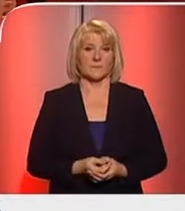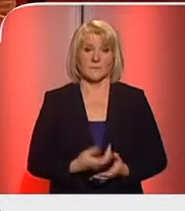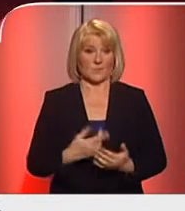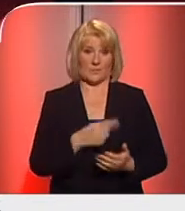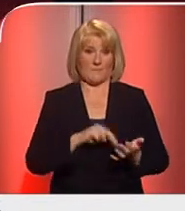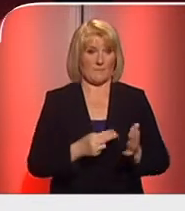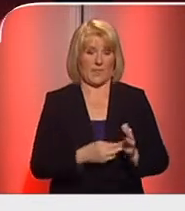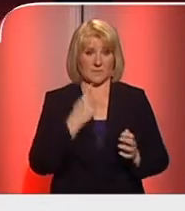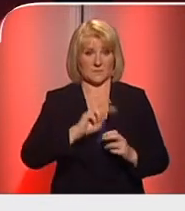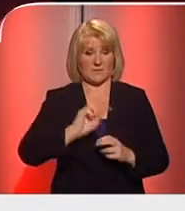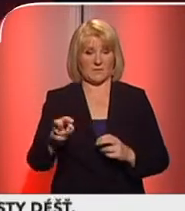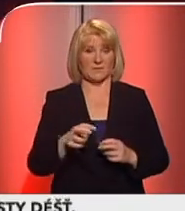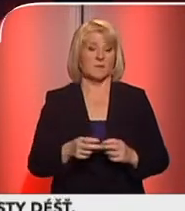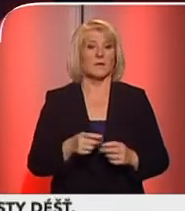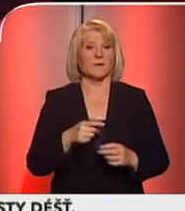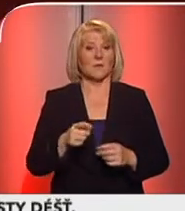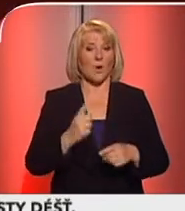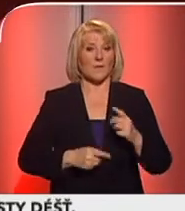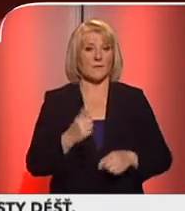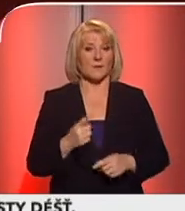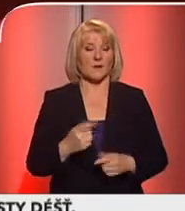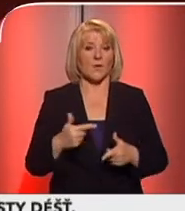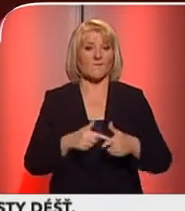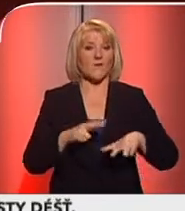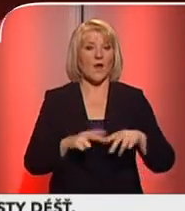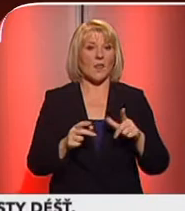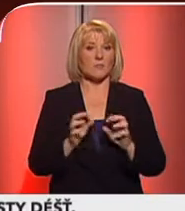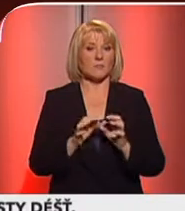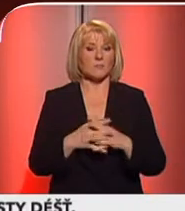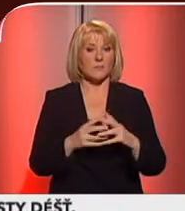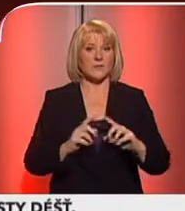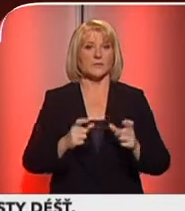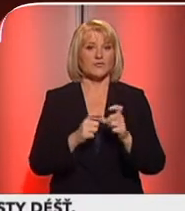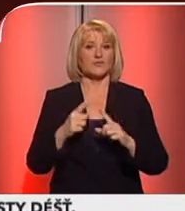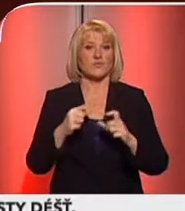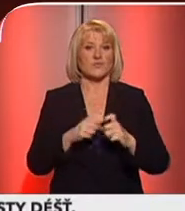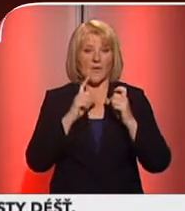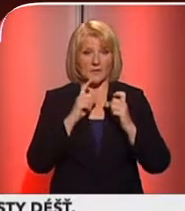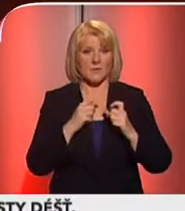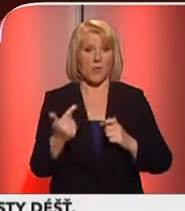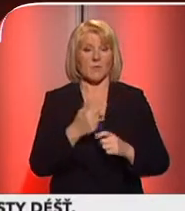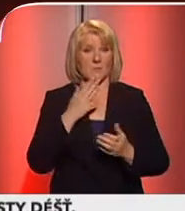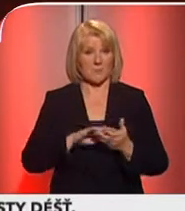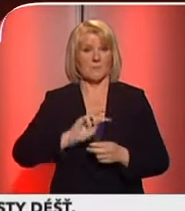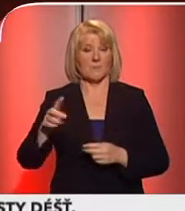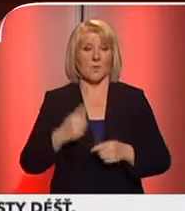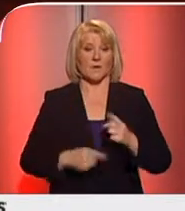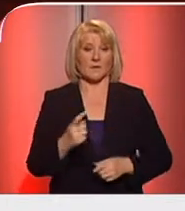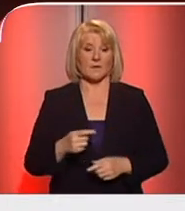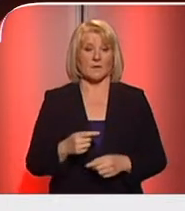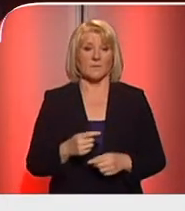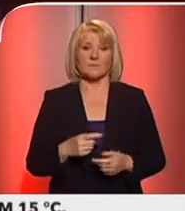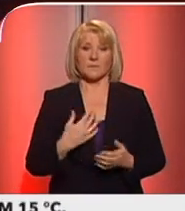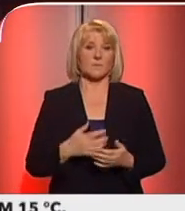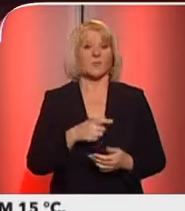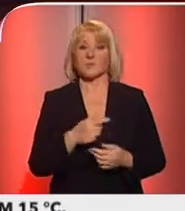politiky jako Richard Falbr, Milan Štěch? No tak tam určitě ne. Kam? No, tam, do těchto stran nebo do tam, kam zamířili, ani